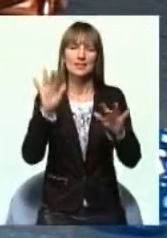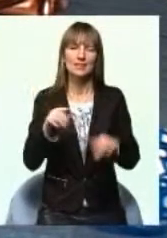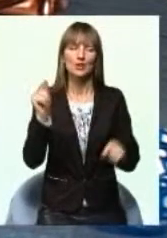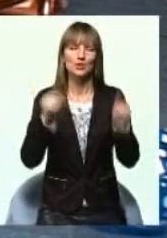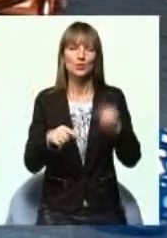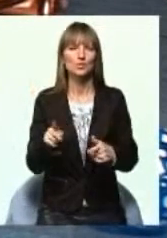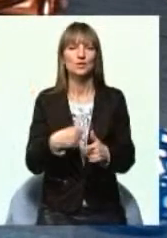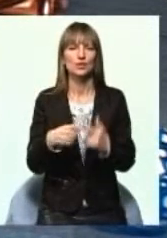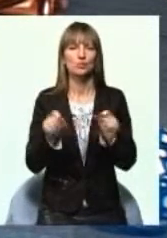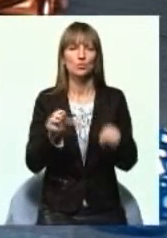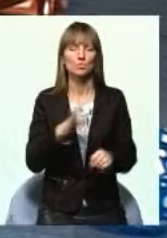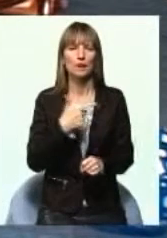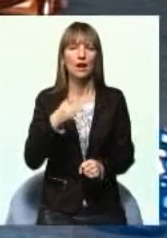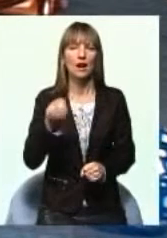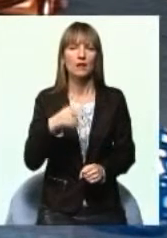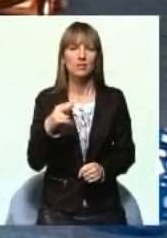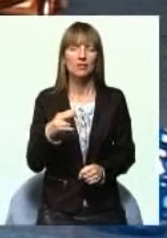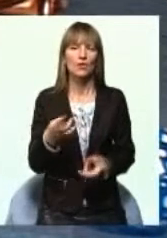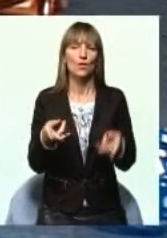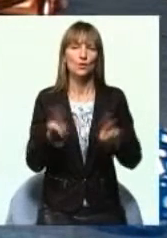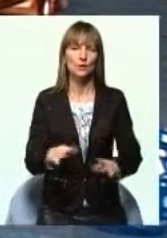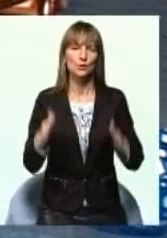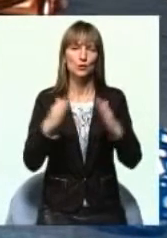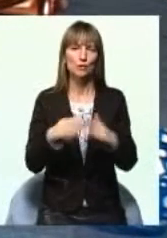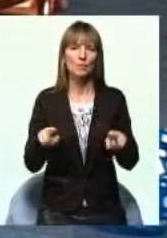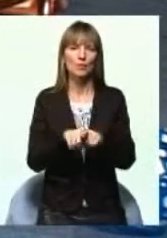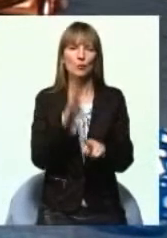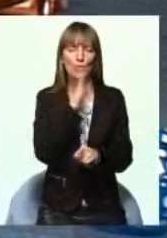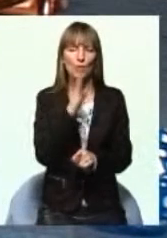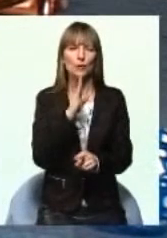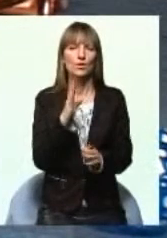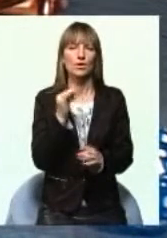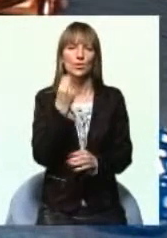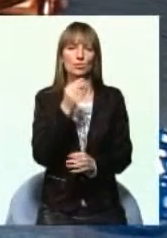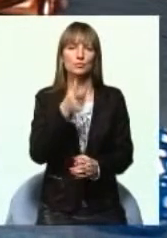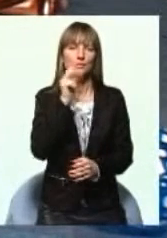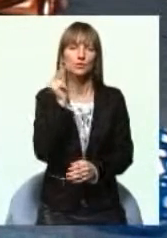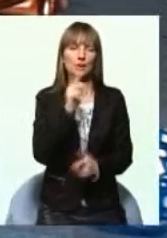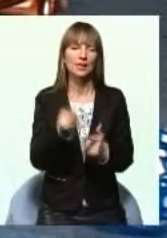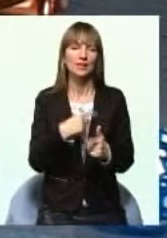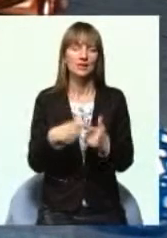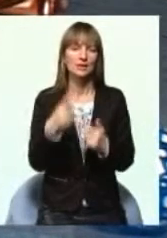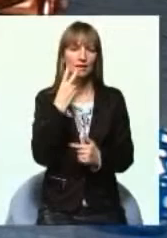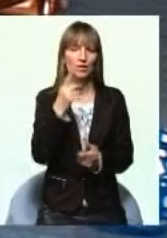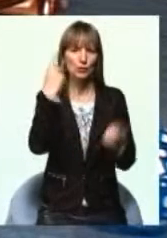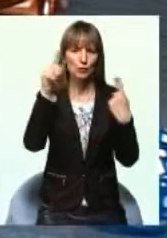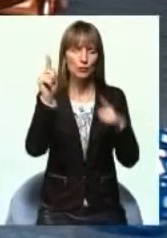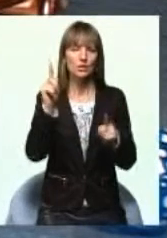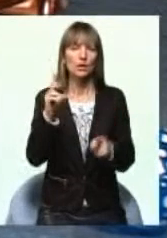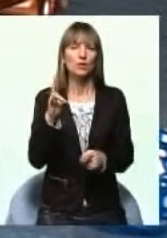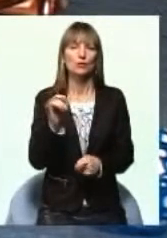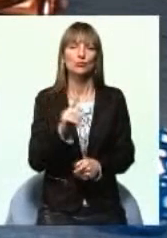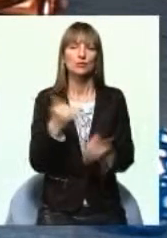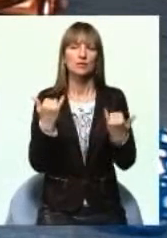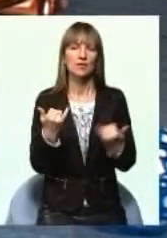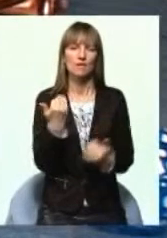чи, можливо, навіть град. Але попри все, залишайтеся вдома в таку погоду та краще пити чайочок або дивіться мультики. Ну і що ми